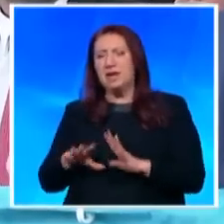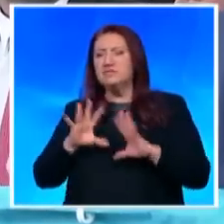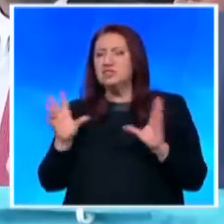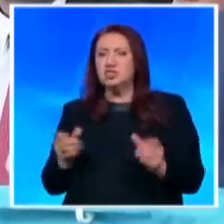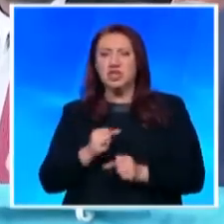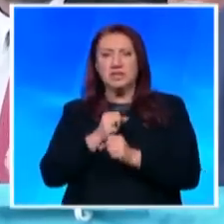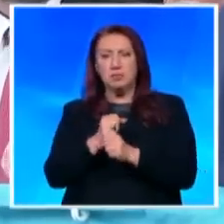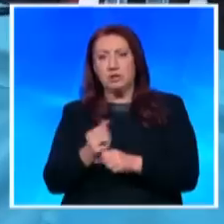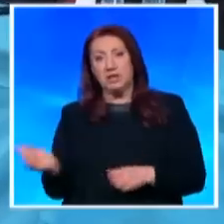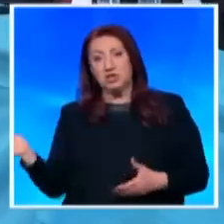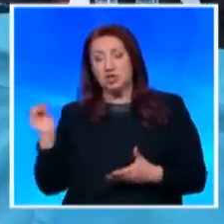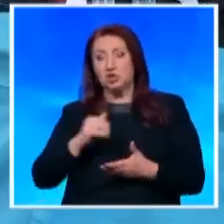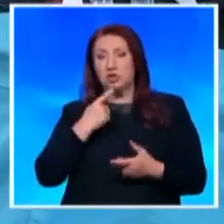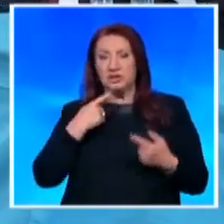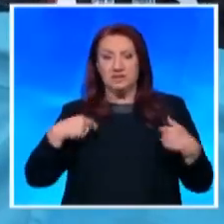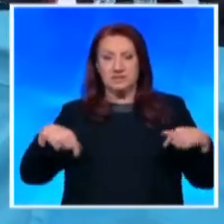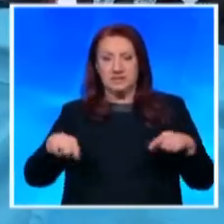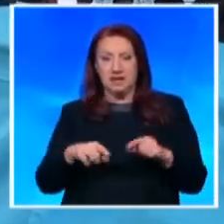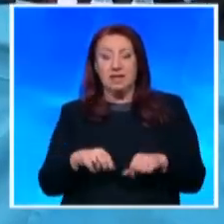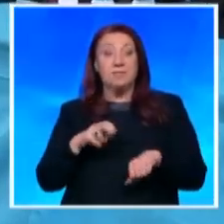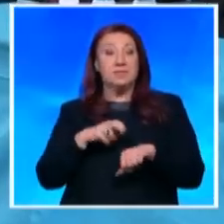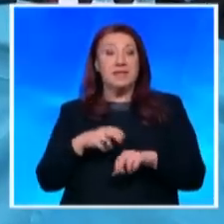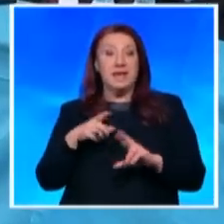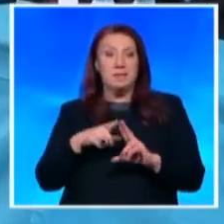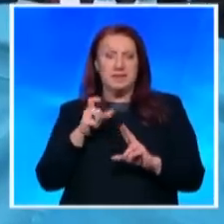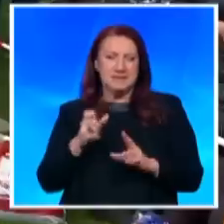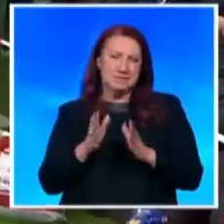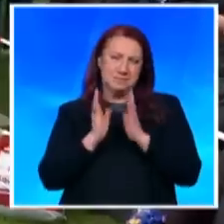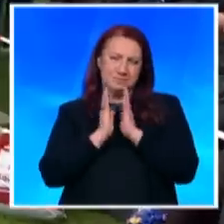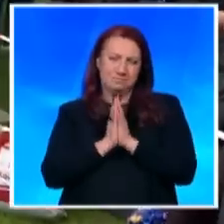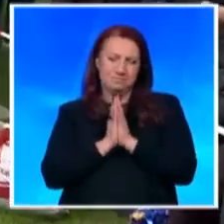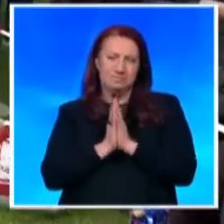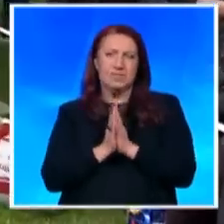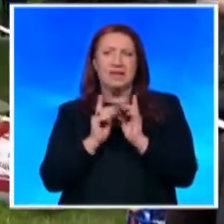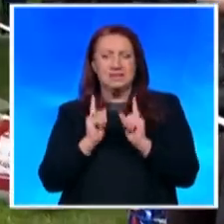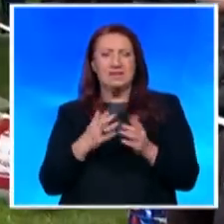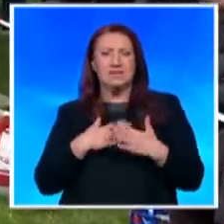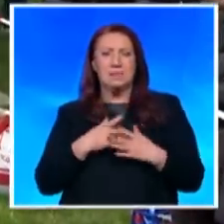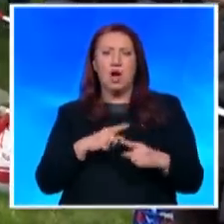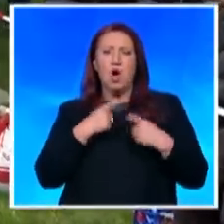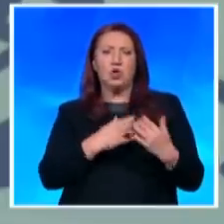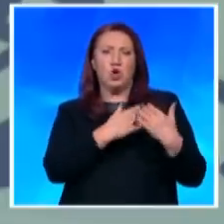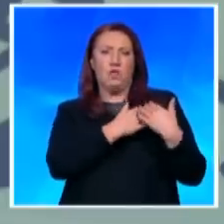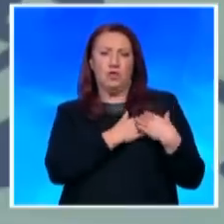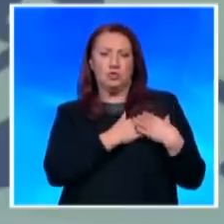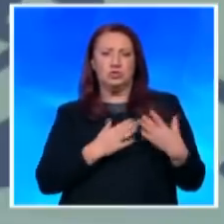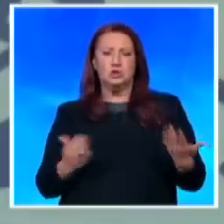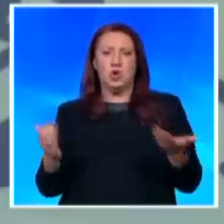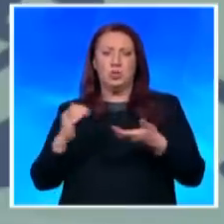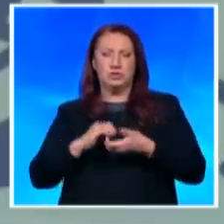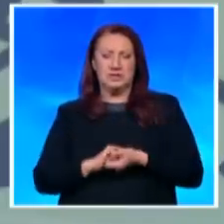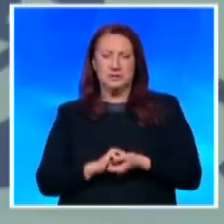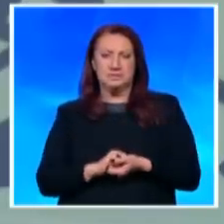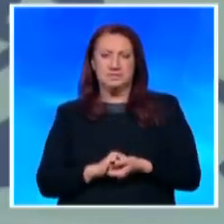вече декларираха подкрепа за първия мандат, призоваха за отговорност и обединение. От срамната